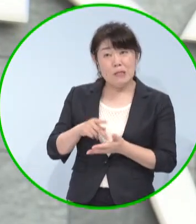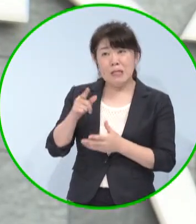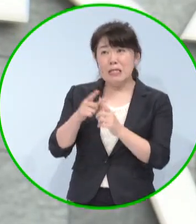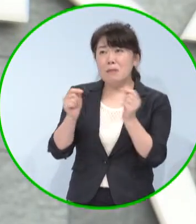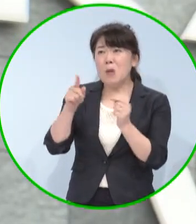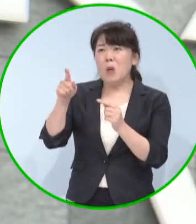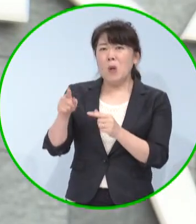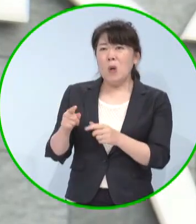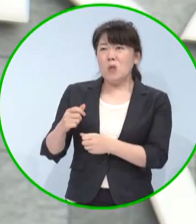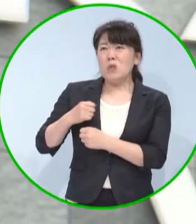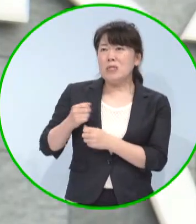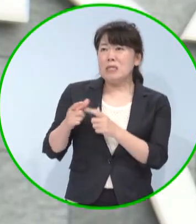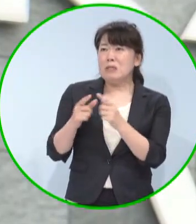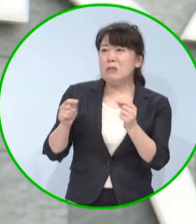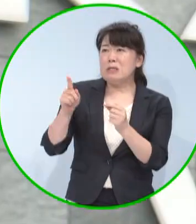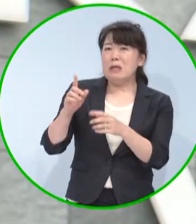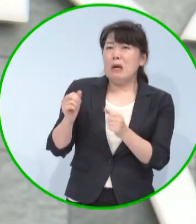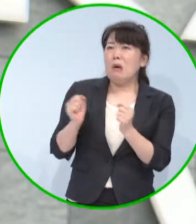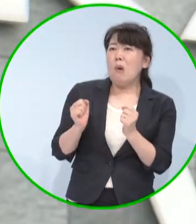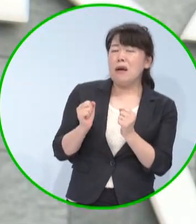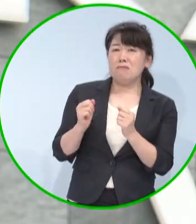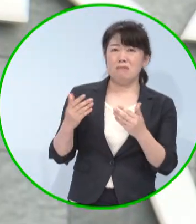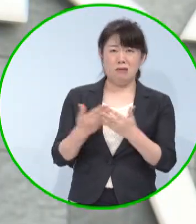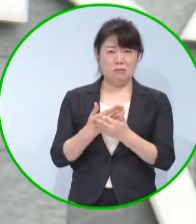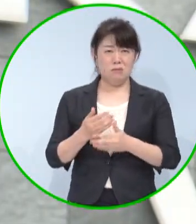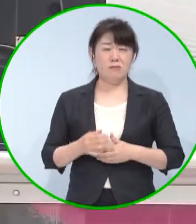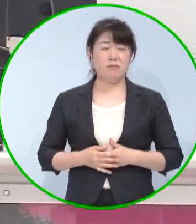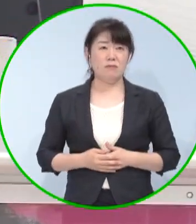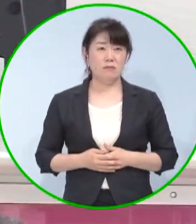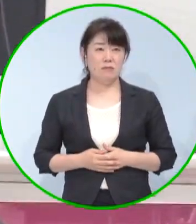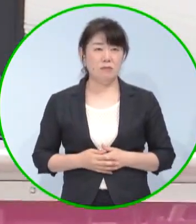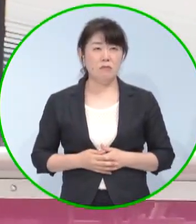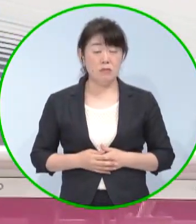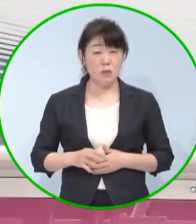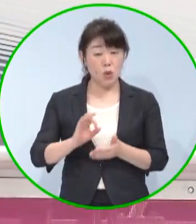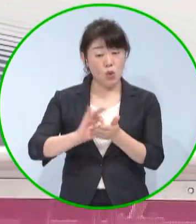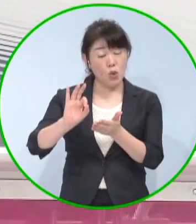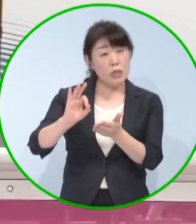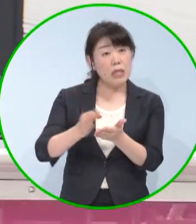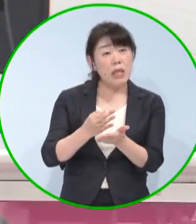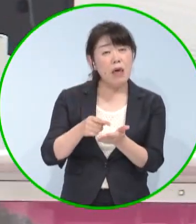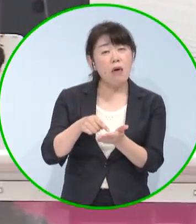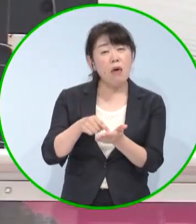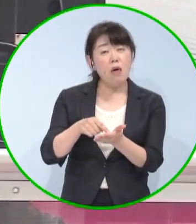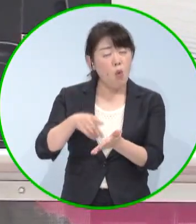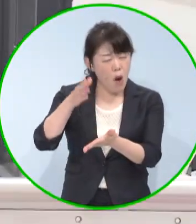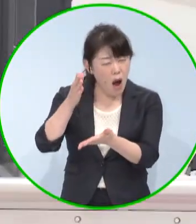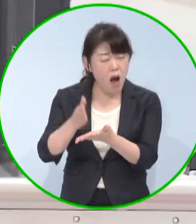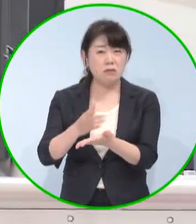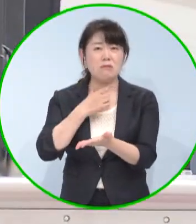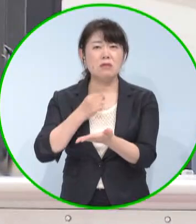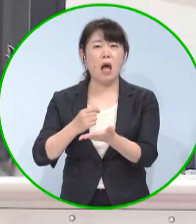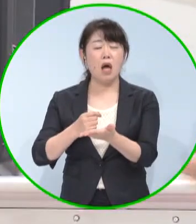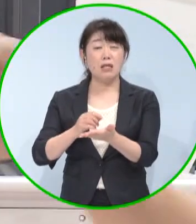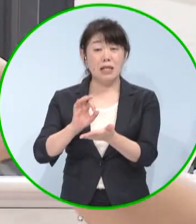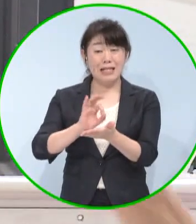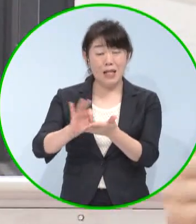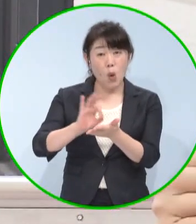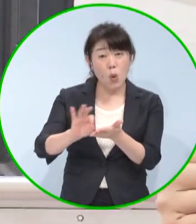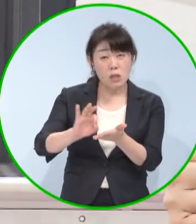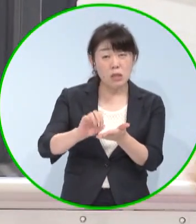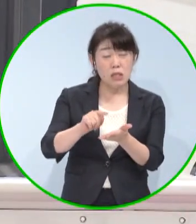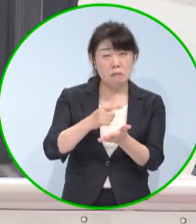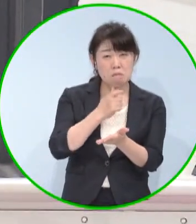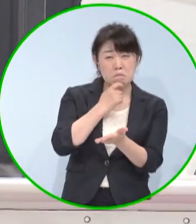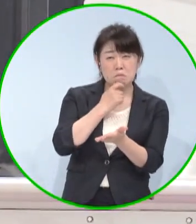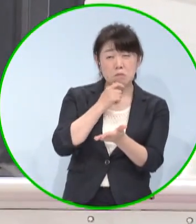大国そのものではありませんか。 消費税を廃止にしたい。消費に対するブレー